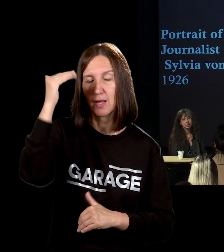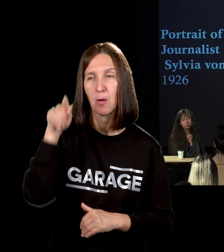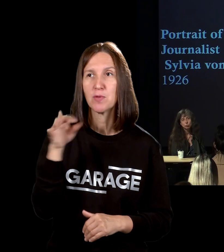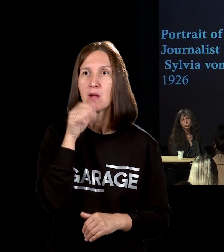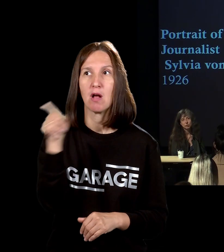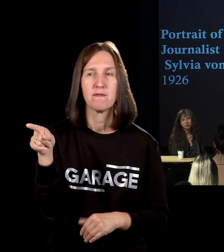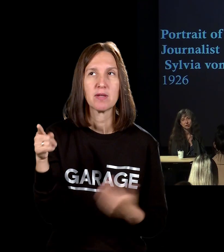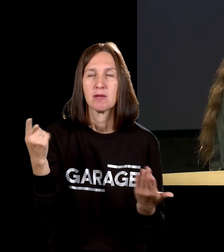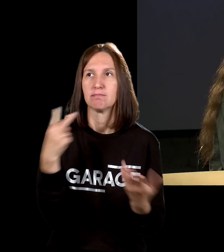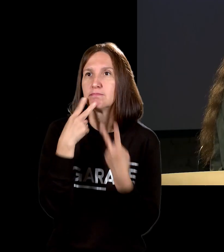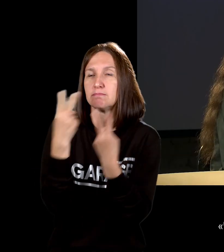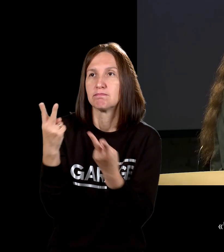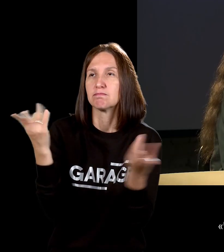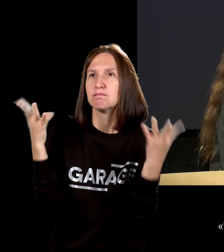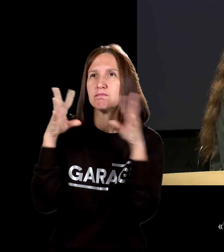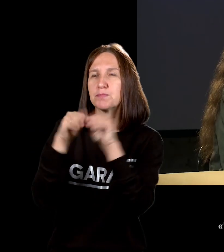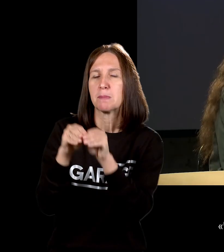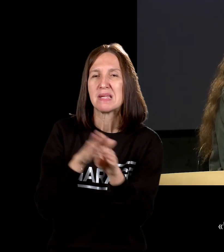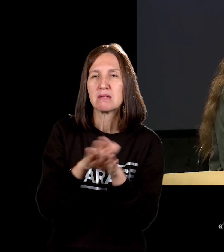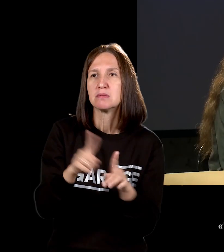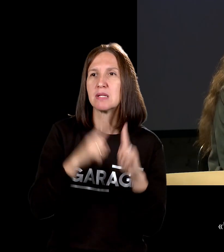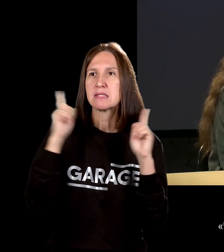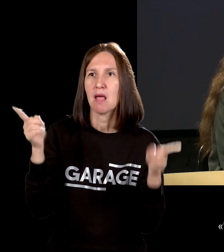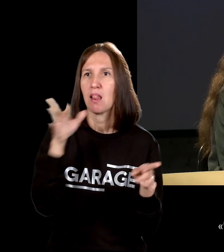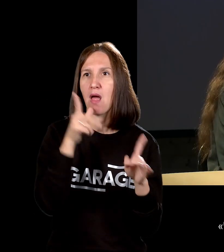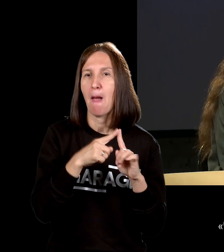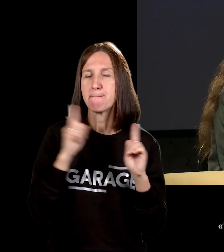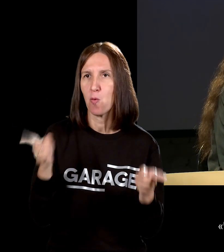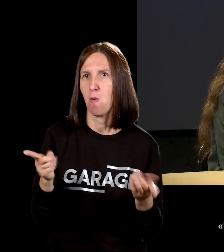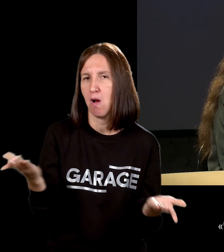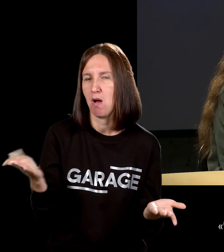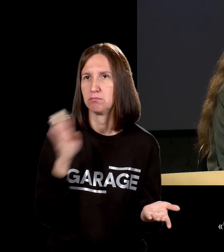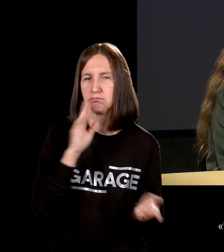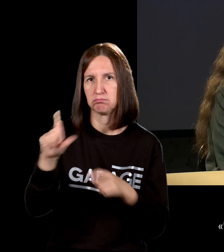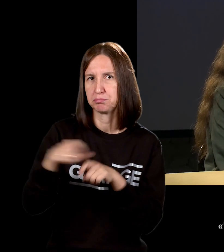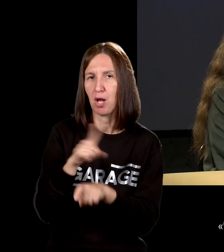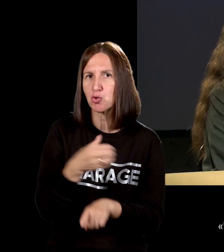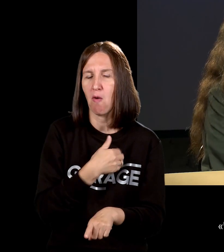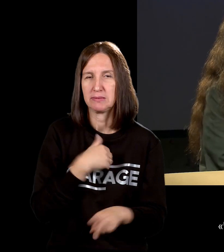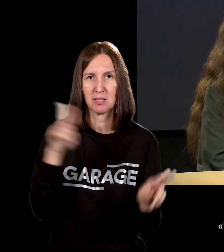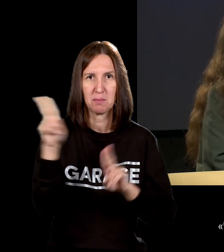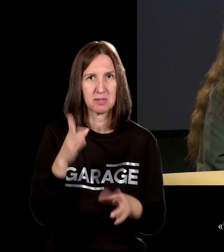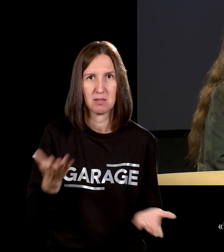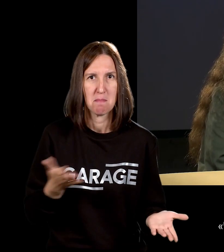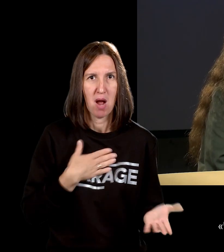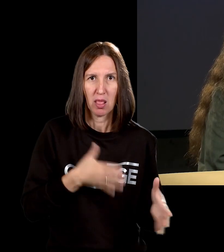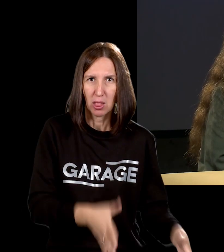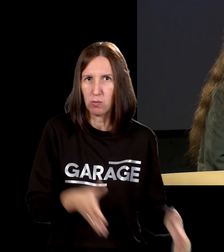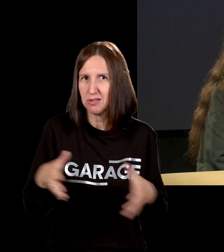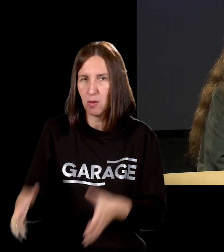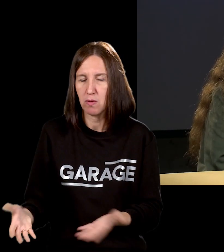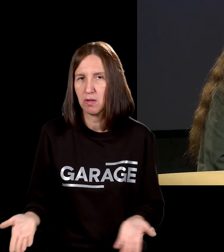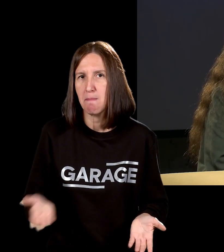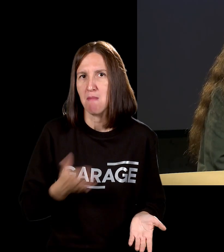вы целая эпоха. И она очень удивилась, потому что она спросила, что же вы хотите написать, там мои толстые ноги,